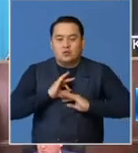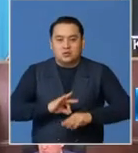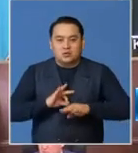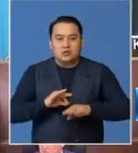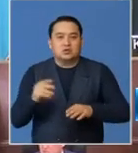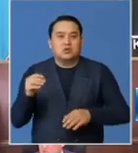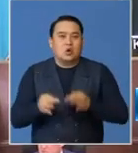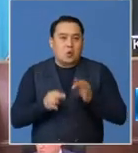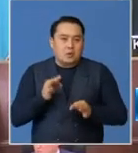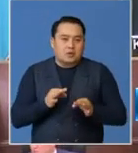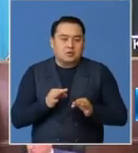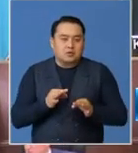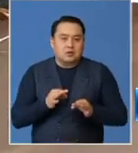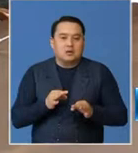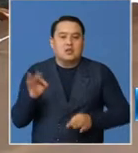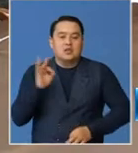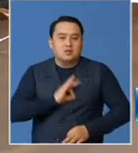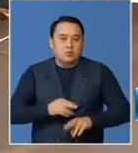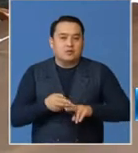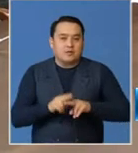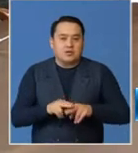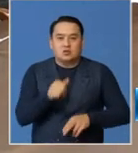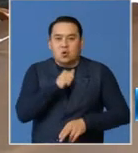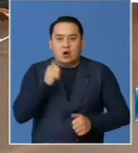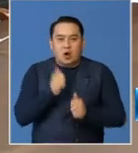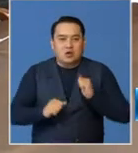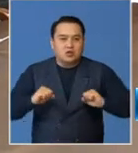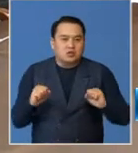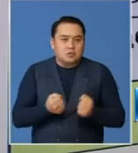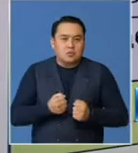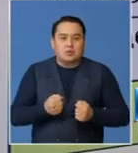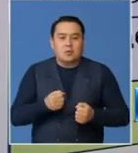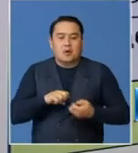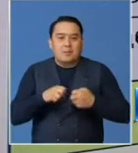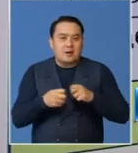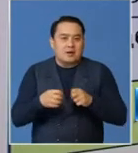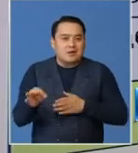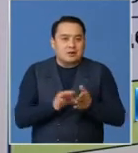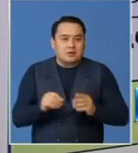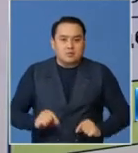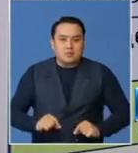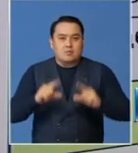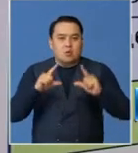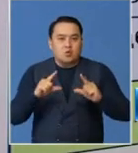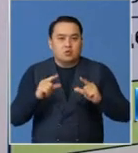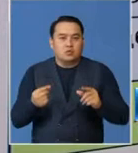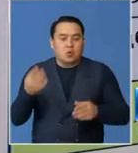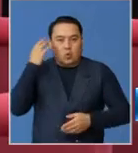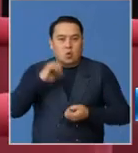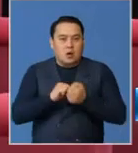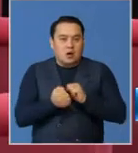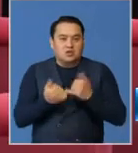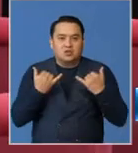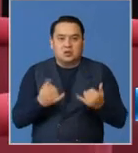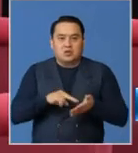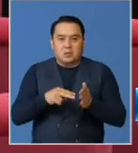на топливо для конечного потребителя. Не секрет, что каждую зиму жители сталкиваются с резким и необоснованным удорожанием угля.